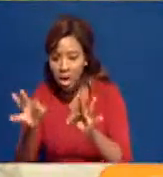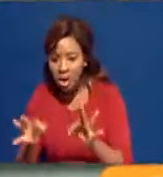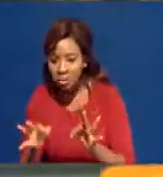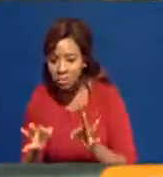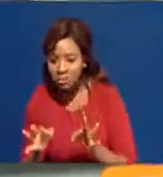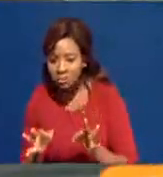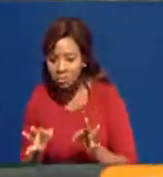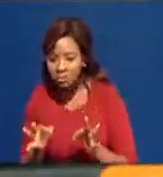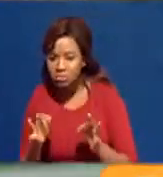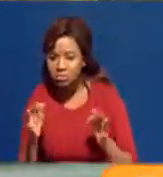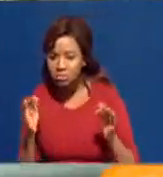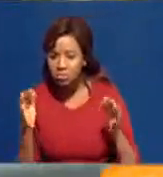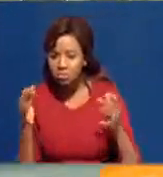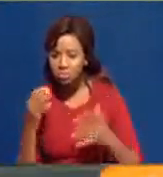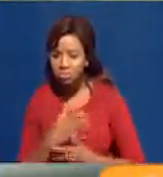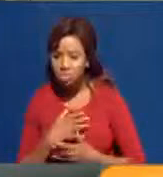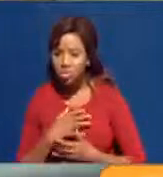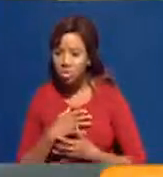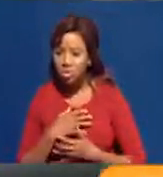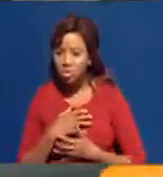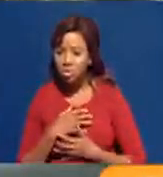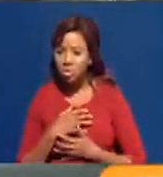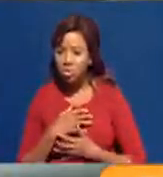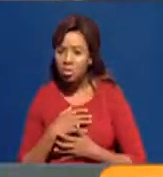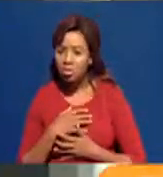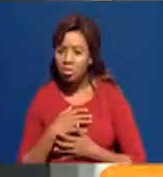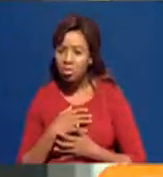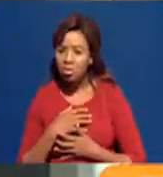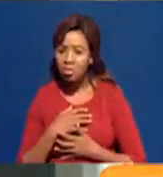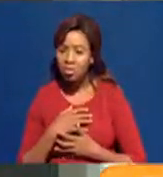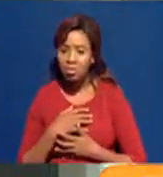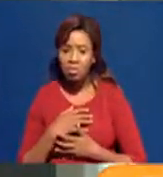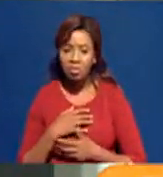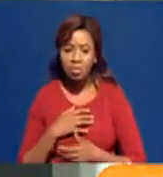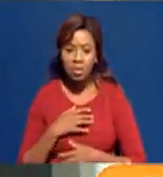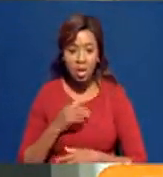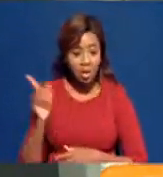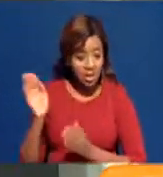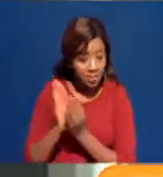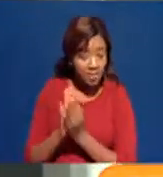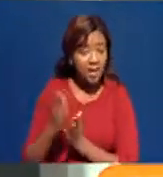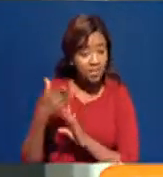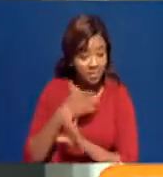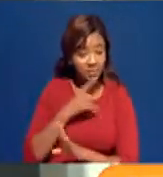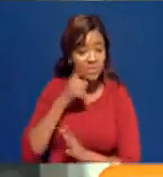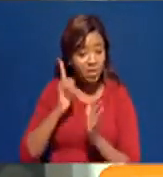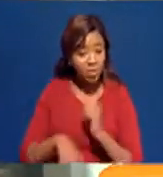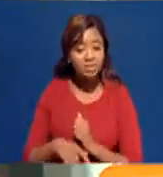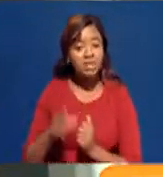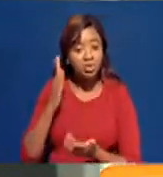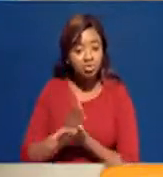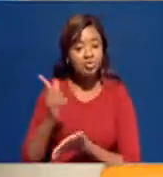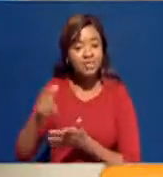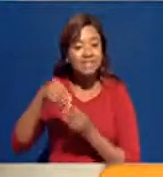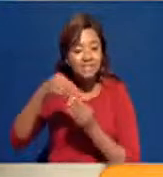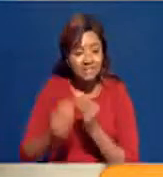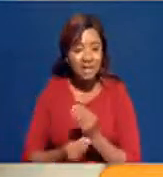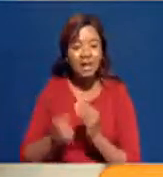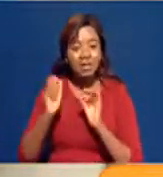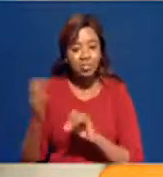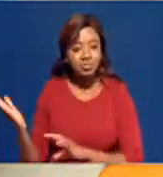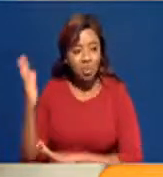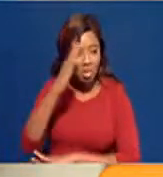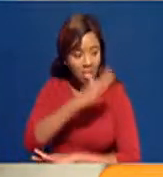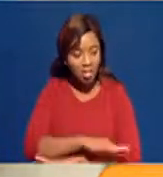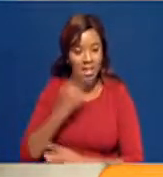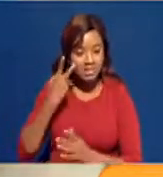balance. Can you say, yes, Lillian, it's a bank, it is just like a personal check. Lakini kukifika jioni,